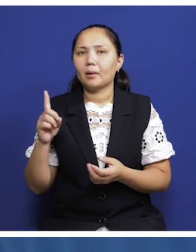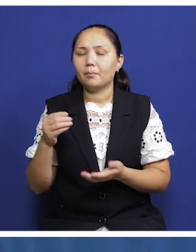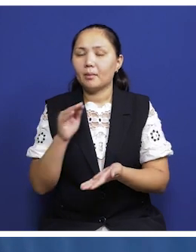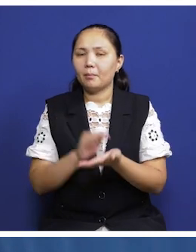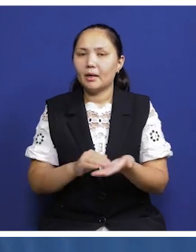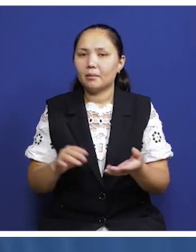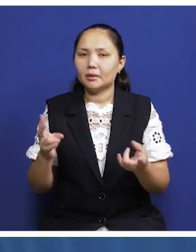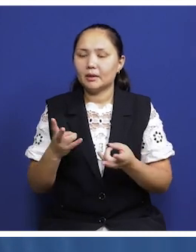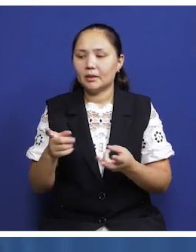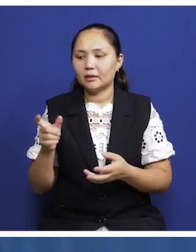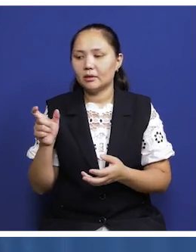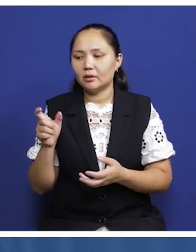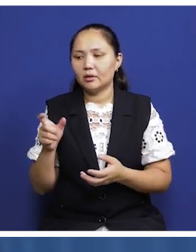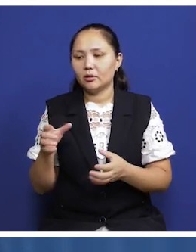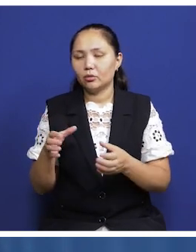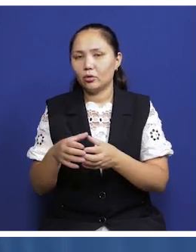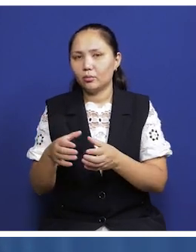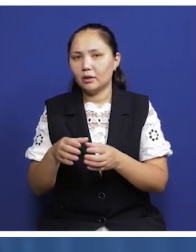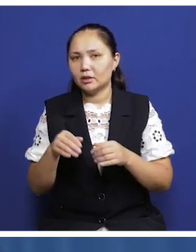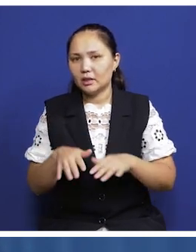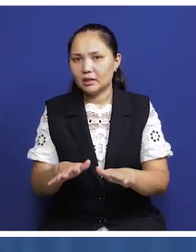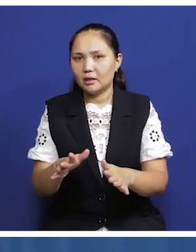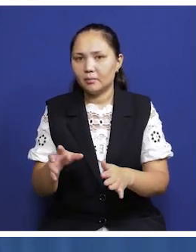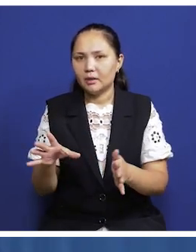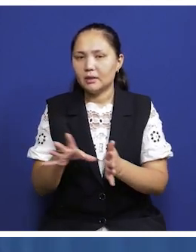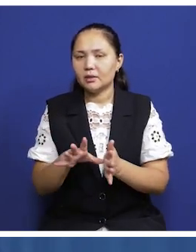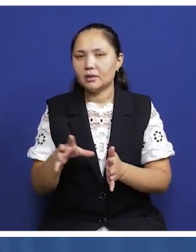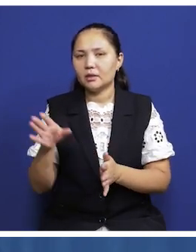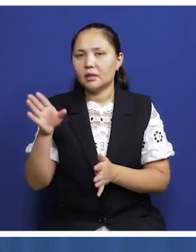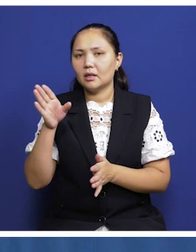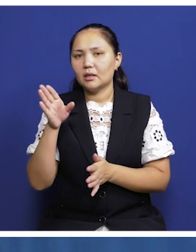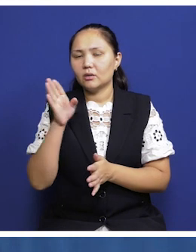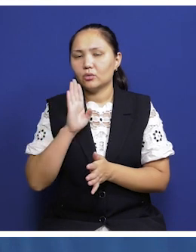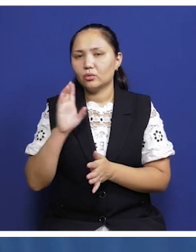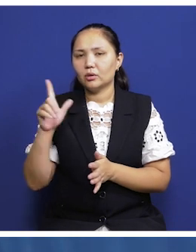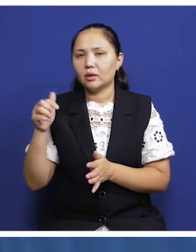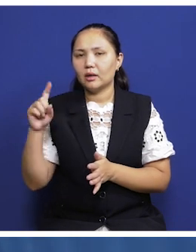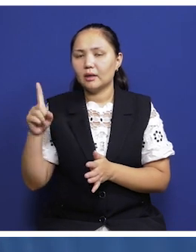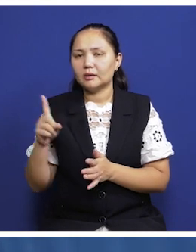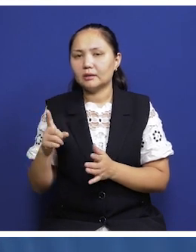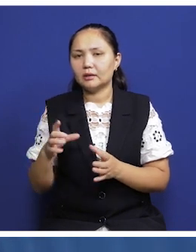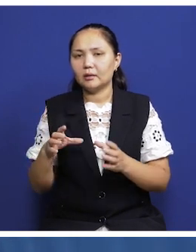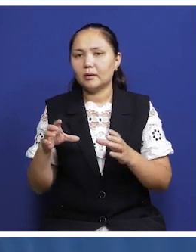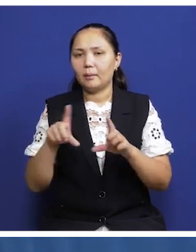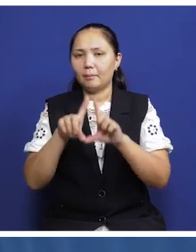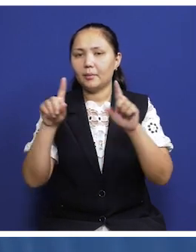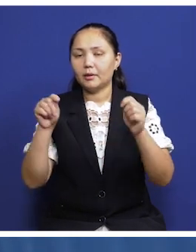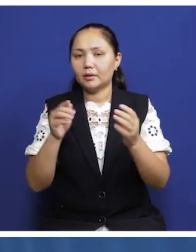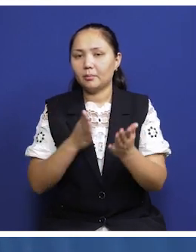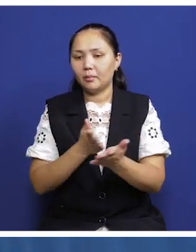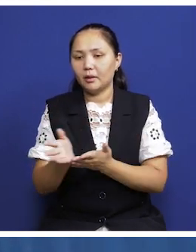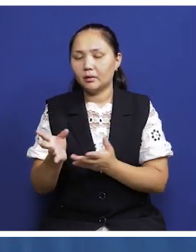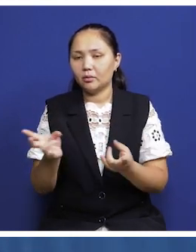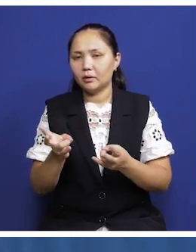тиісті бригадаларын жасап, бізде мынау газ, светті бәрін сол бір ғана мекеме қамтамасыз етіп, сол сияқты соны бір жүйеге қою